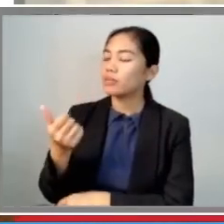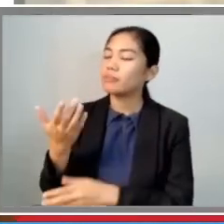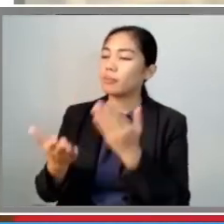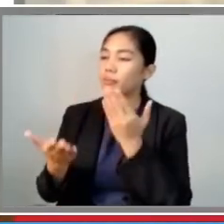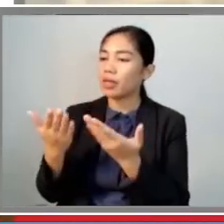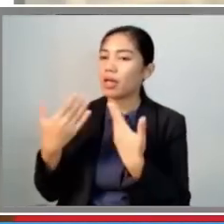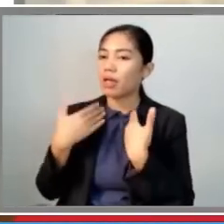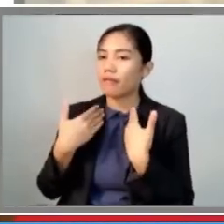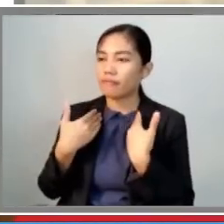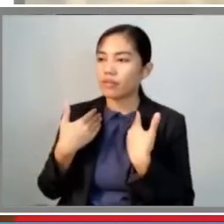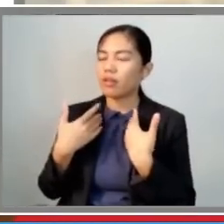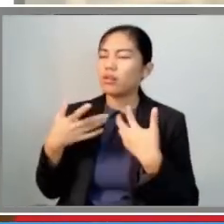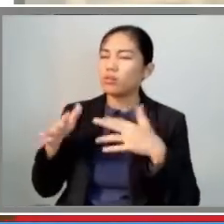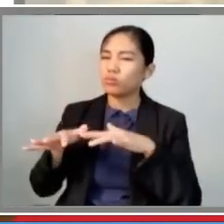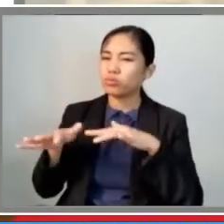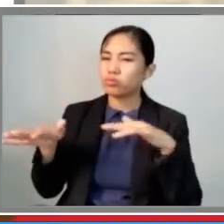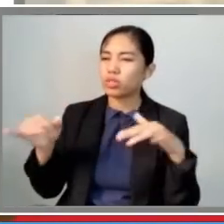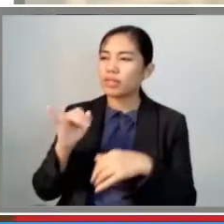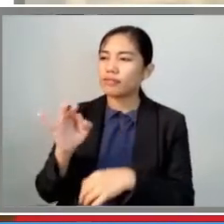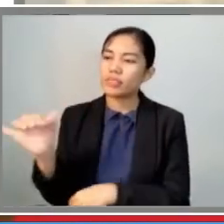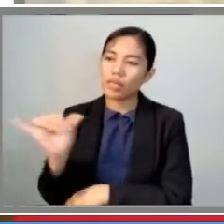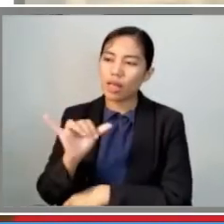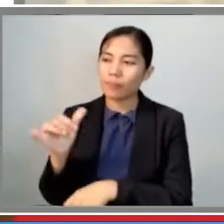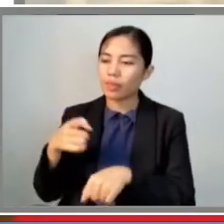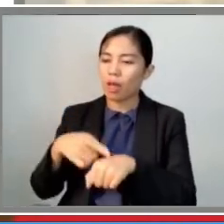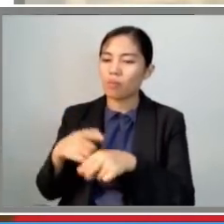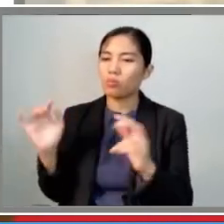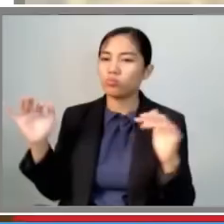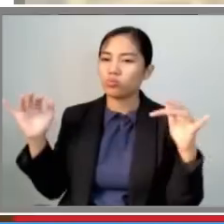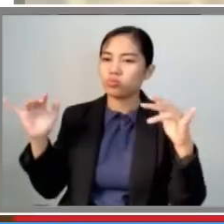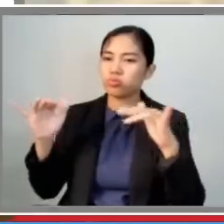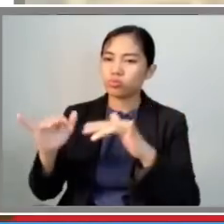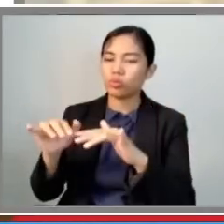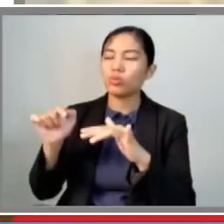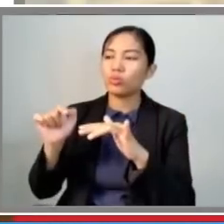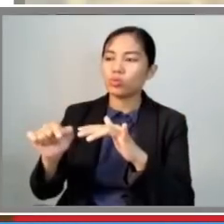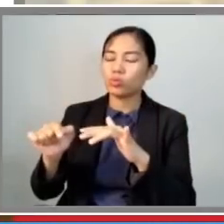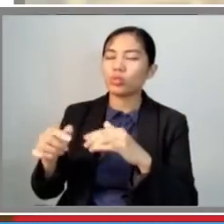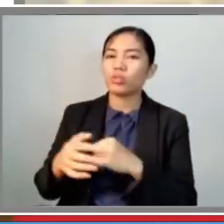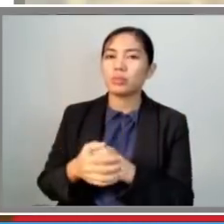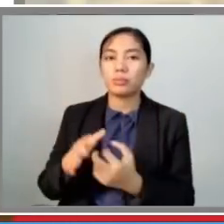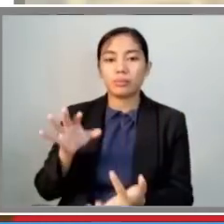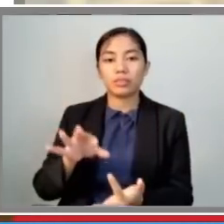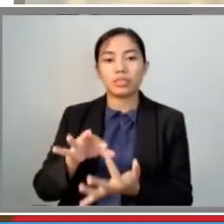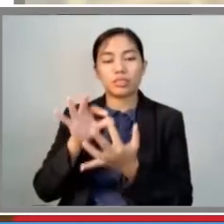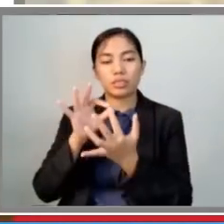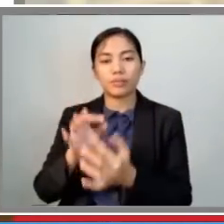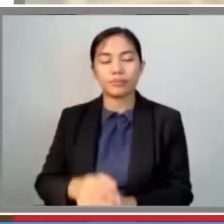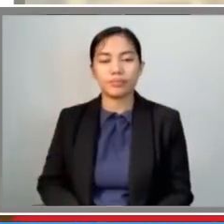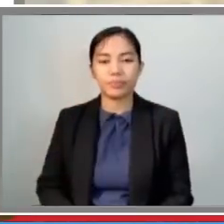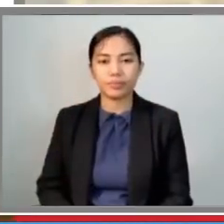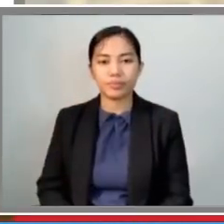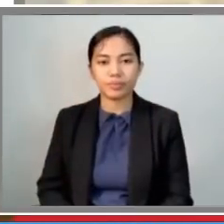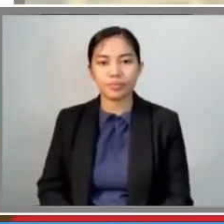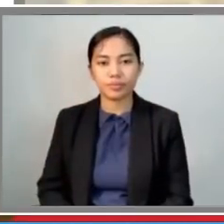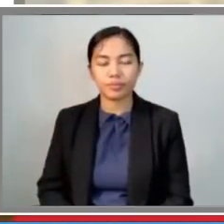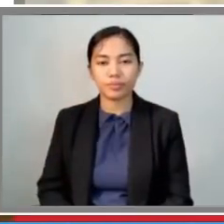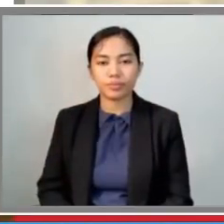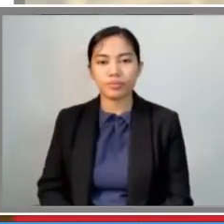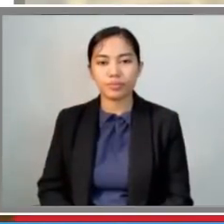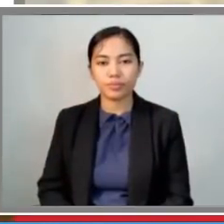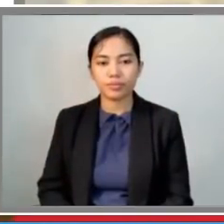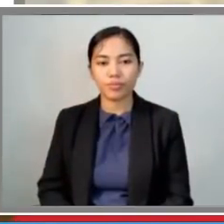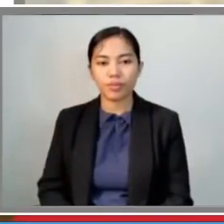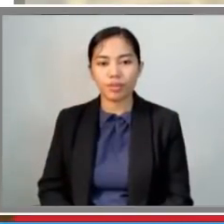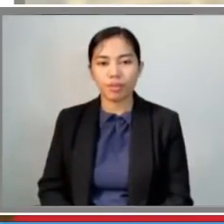pag-build up kung magsabay-sabay po yung ating ah mga kababayan lalo na po yung Rush po ng papasok din po